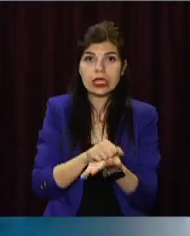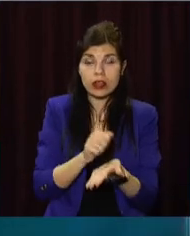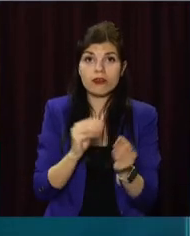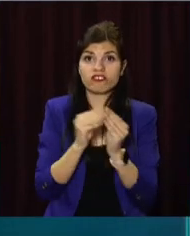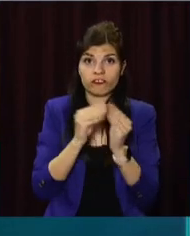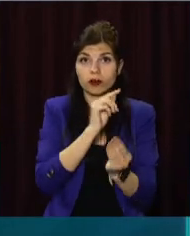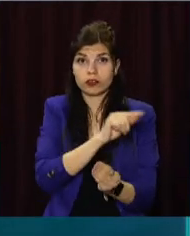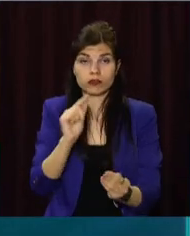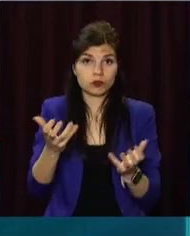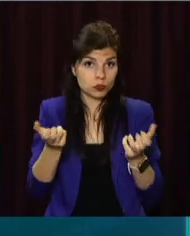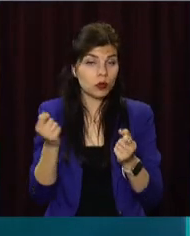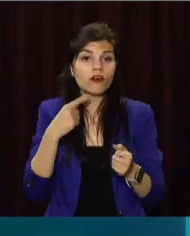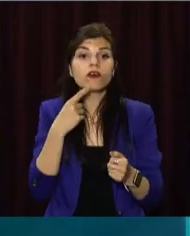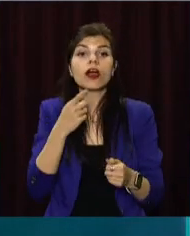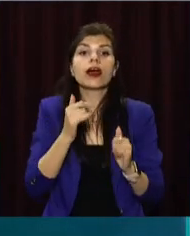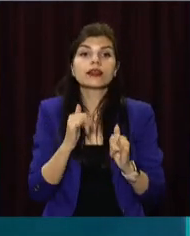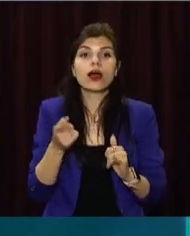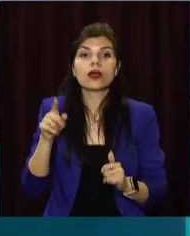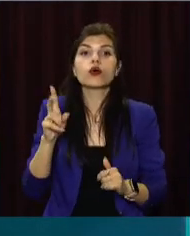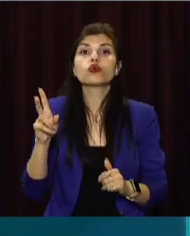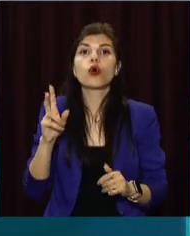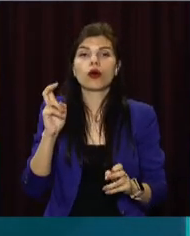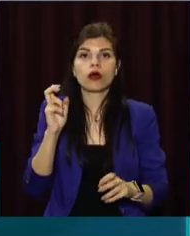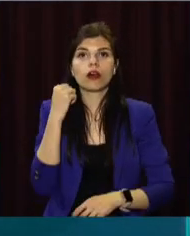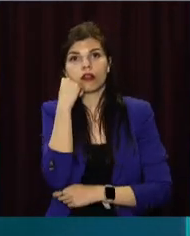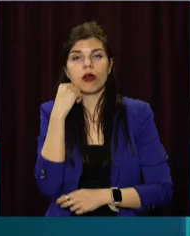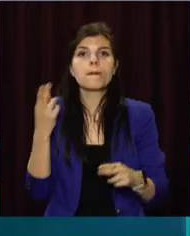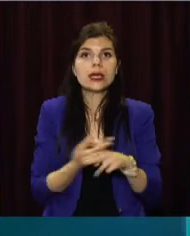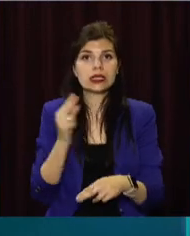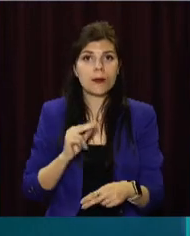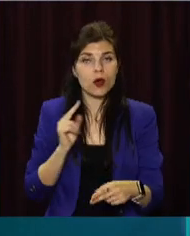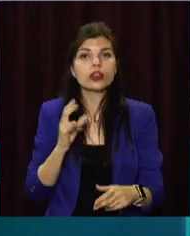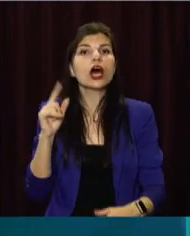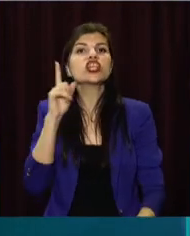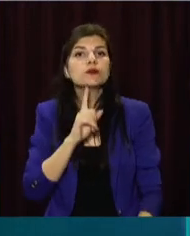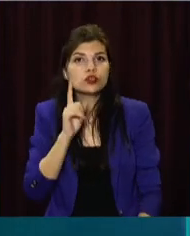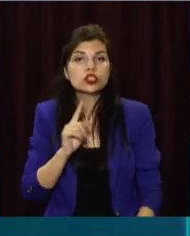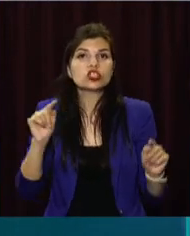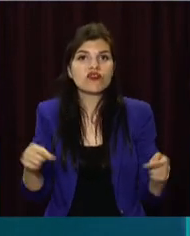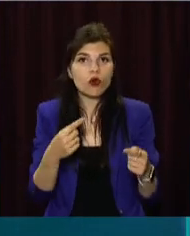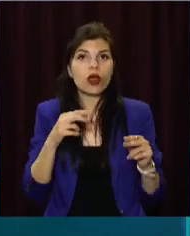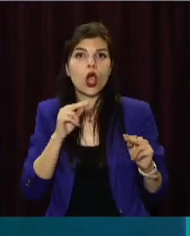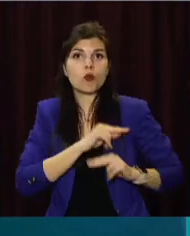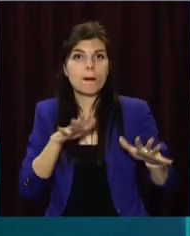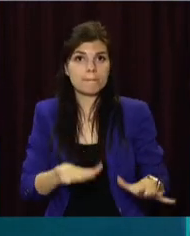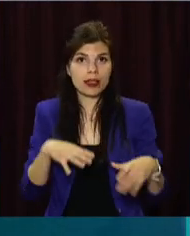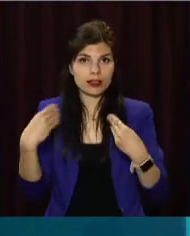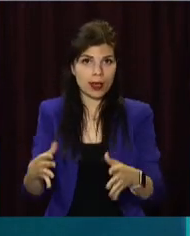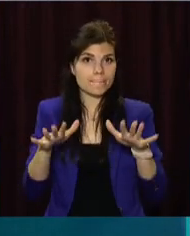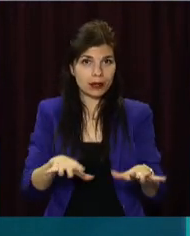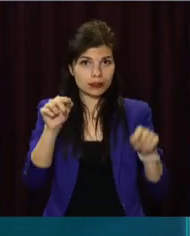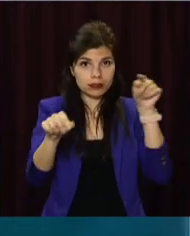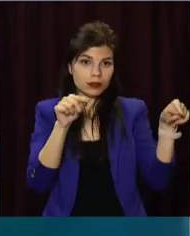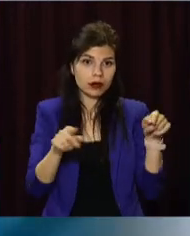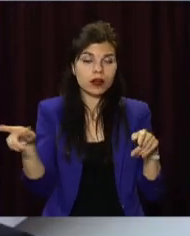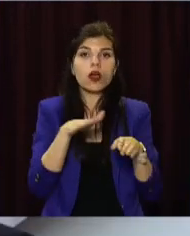роботи організовуються для зареєстрованих безробітних на тимчасово створені робочі місця і виконуються